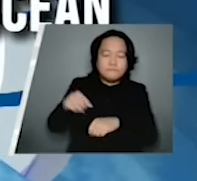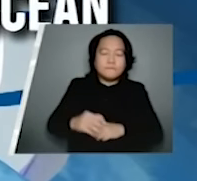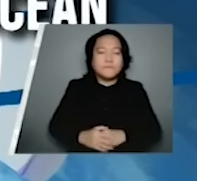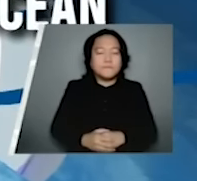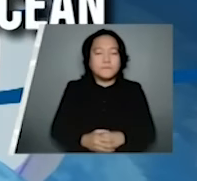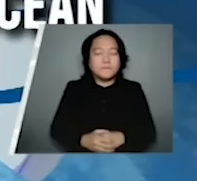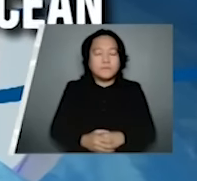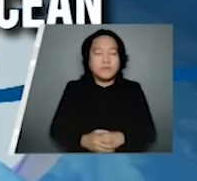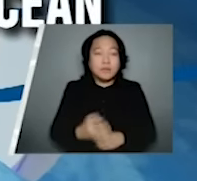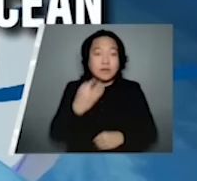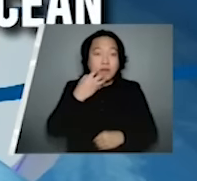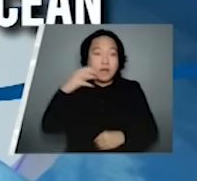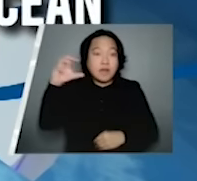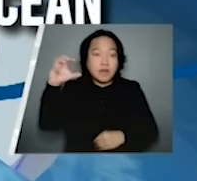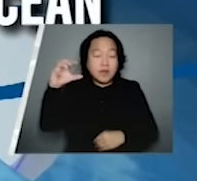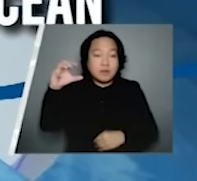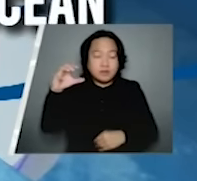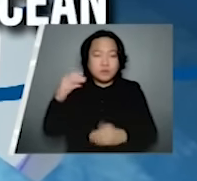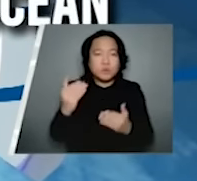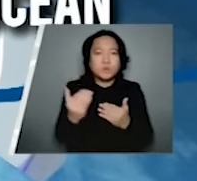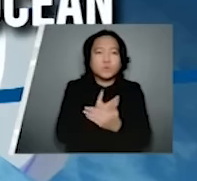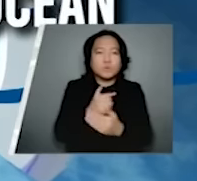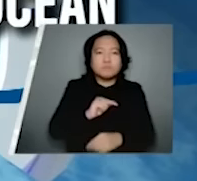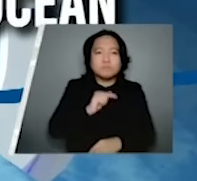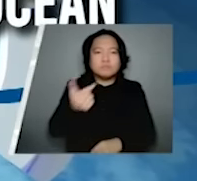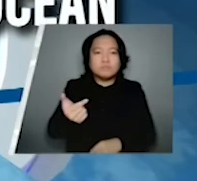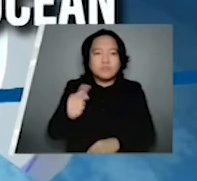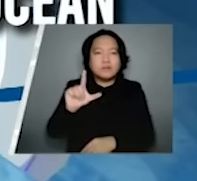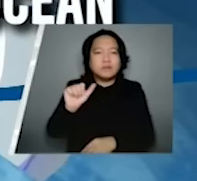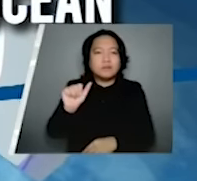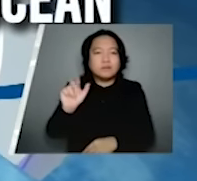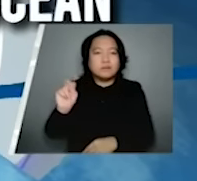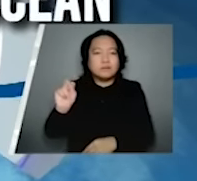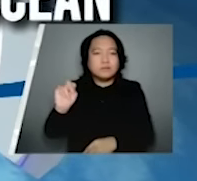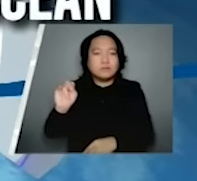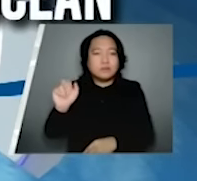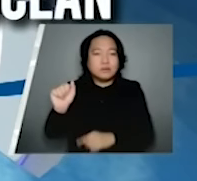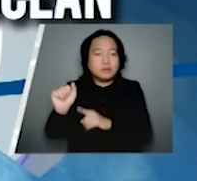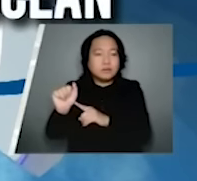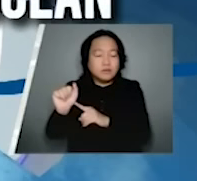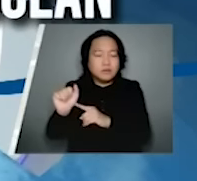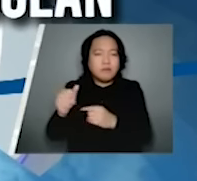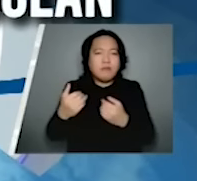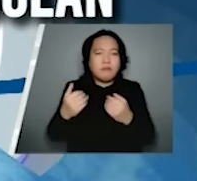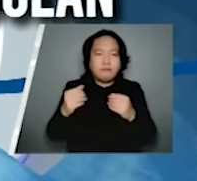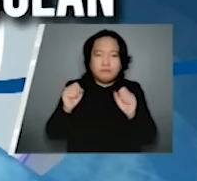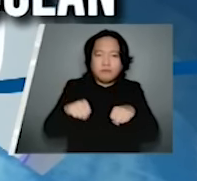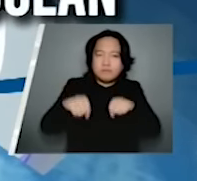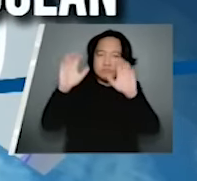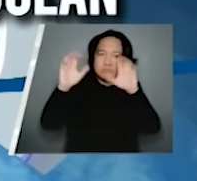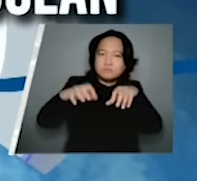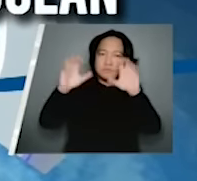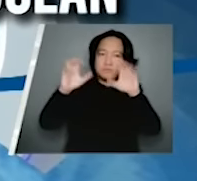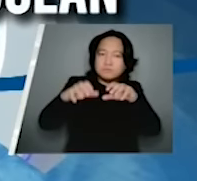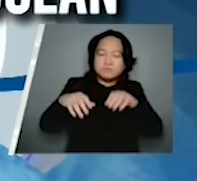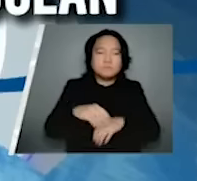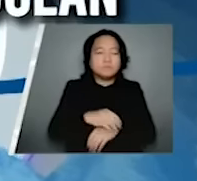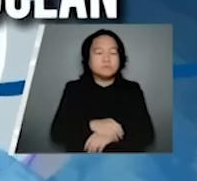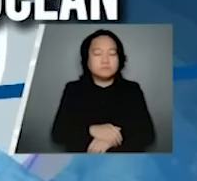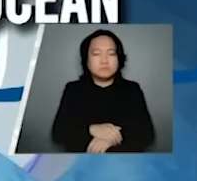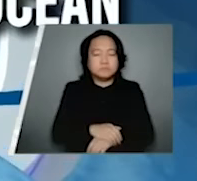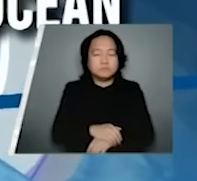Nino. Mas marami kaysa karaniwan ang nabubuong ulap na siya magpapaulan sa bansa. At dahil mas madalas ang